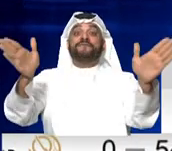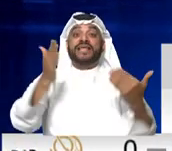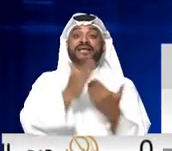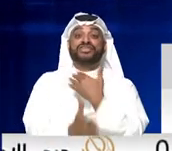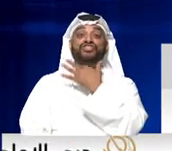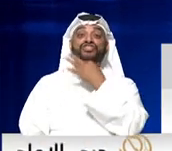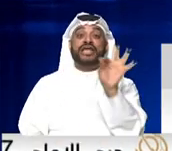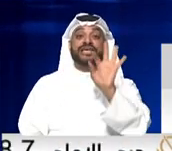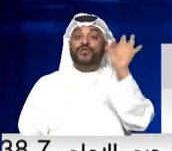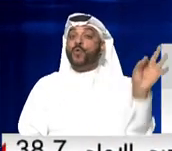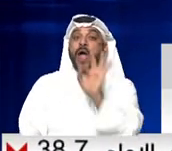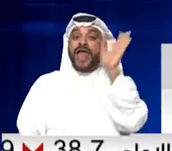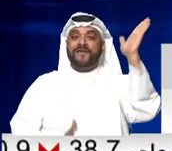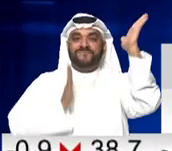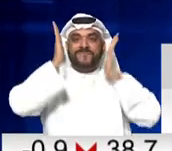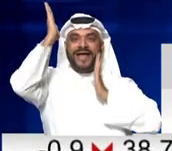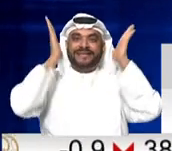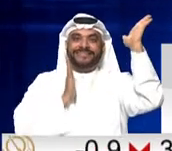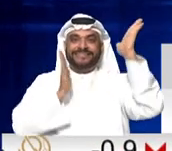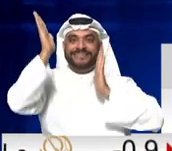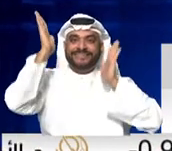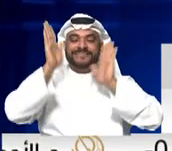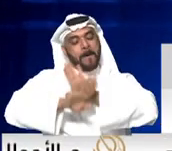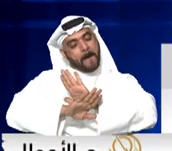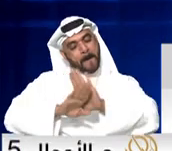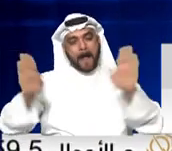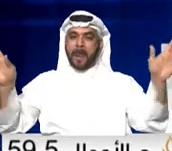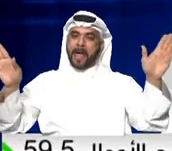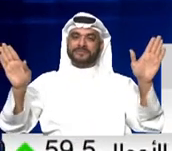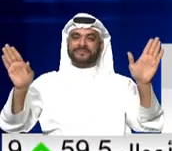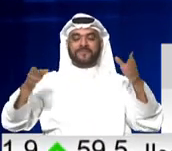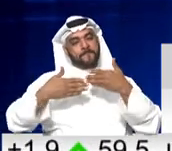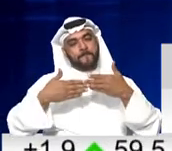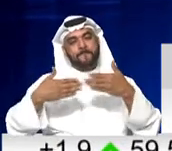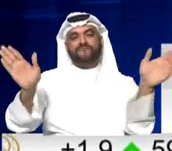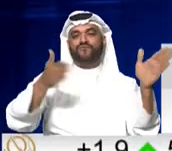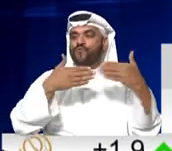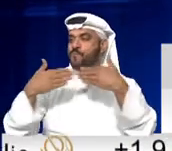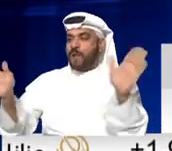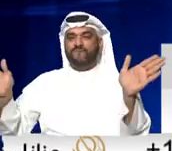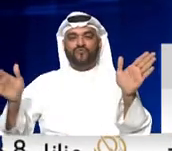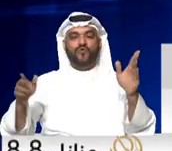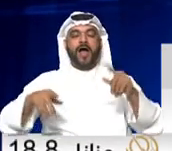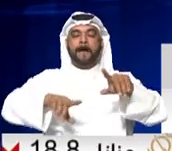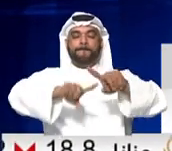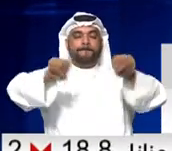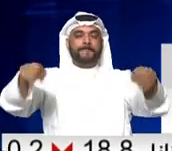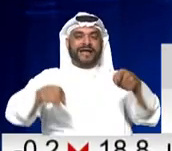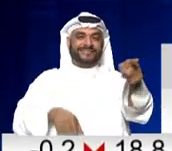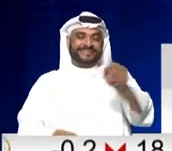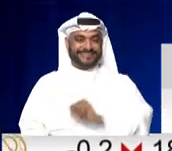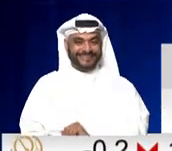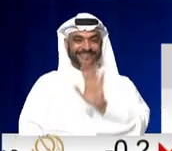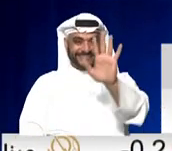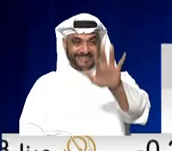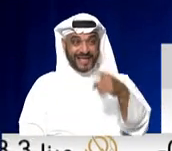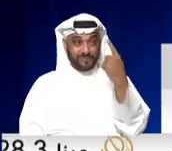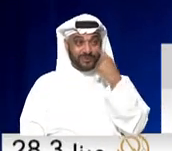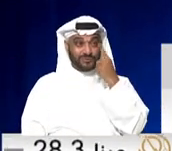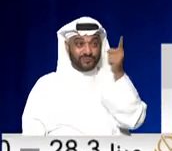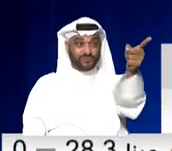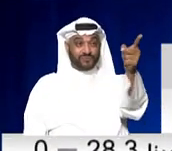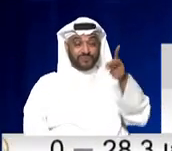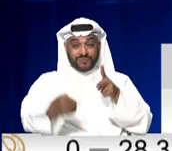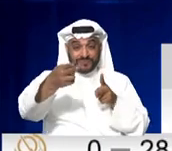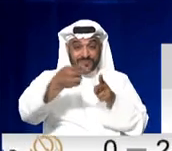في مدينه كوالالمبور وبحضور الرئيس التنفيذي للشركه المهندس معا رزوقي وياتي هذا